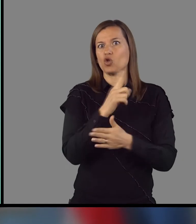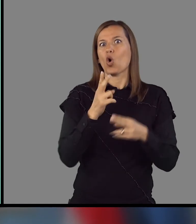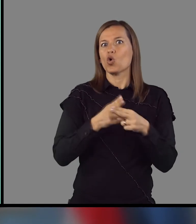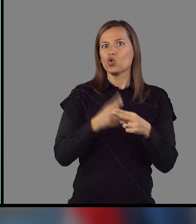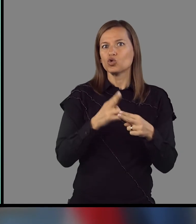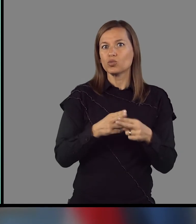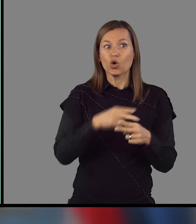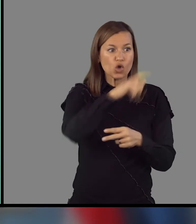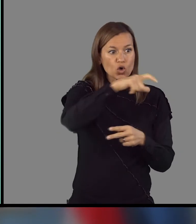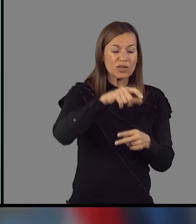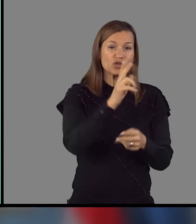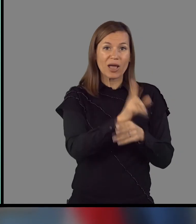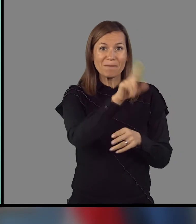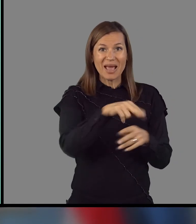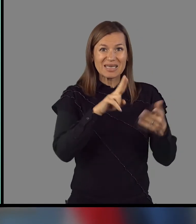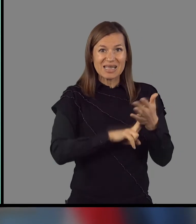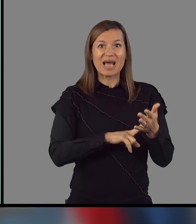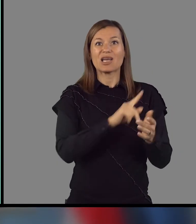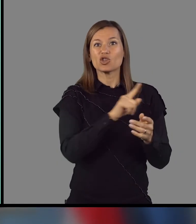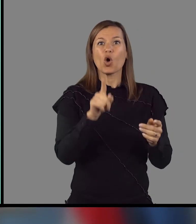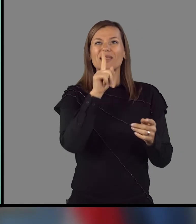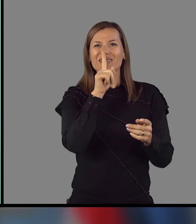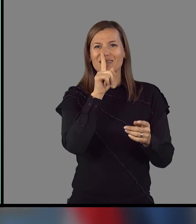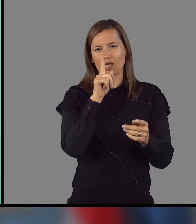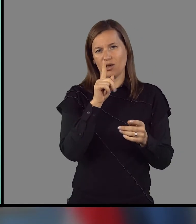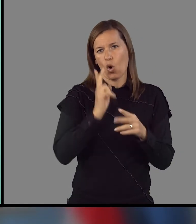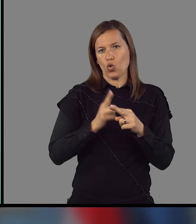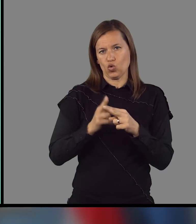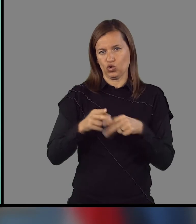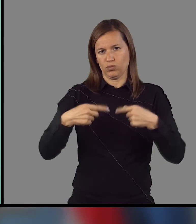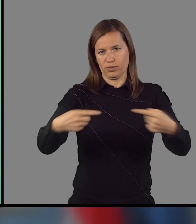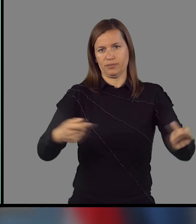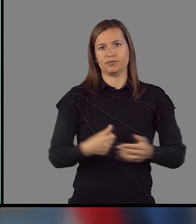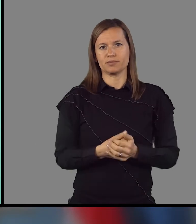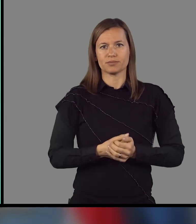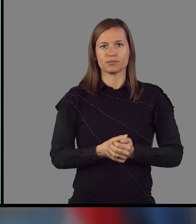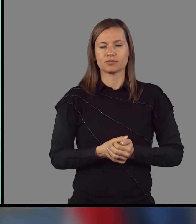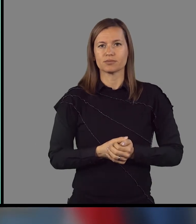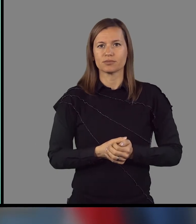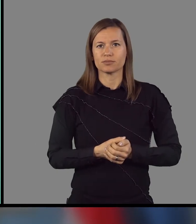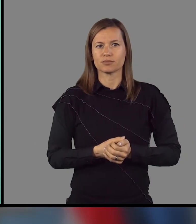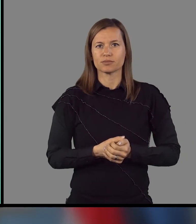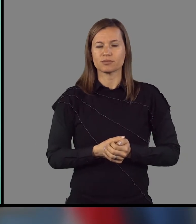tam prihajalo do okužb, ki so ljudje imeli znake, in tudi do tihih okužb.